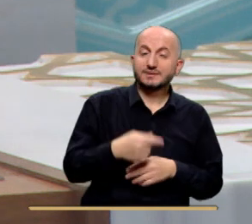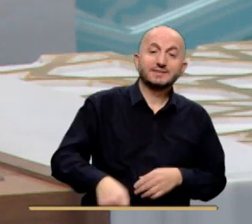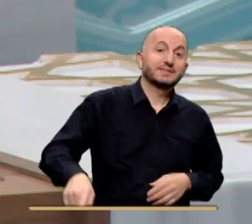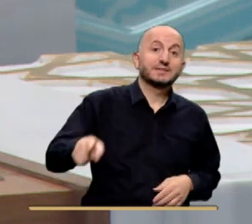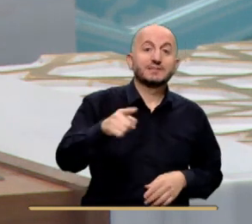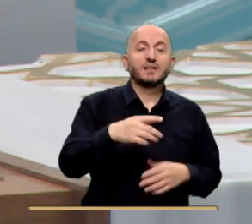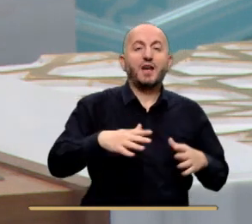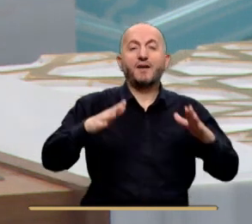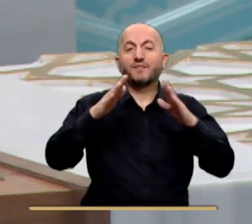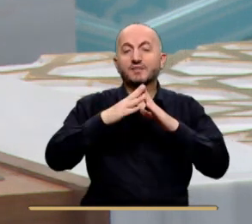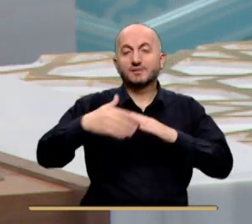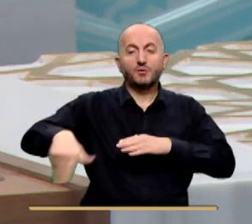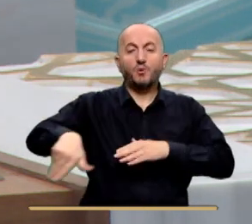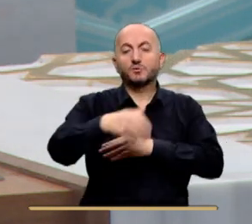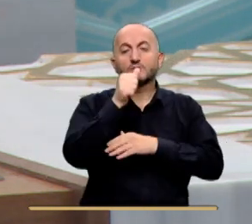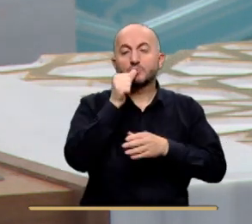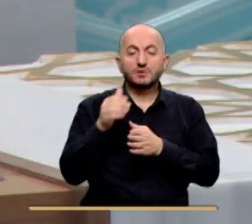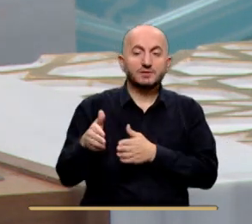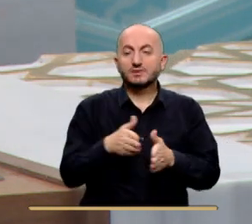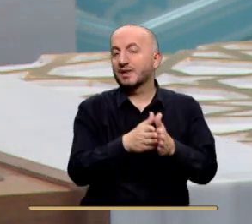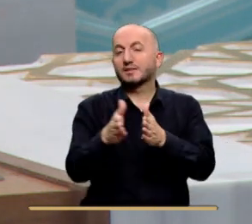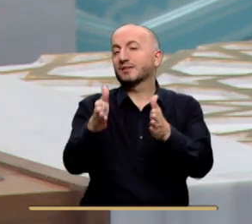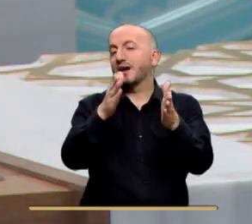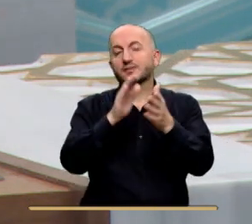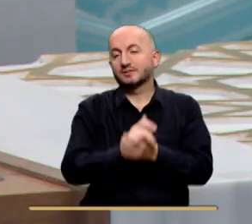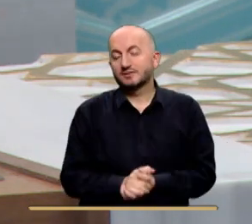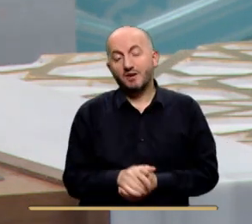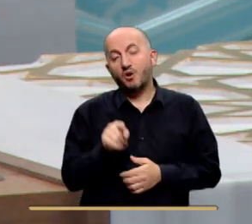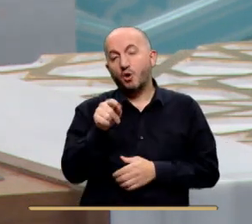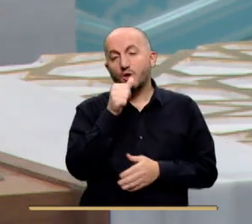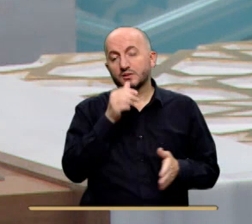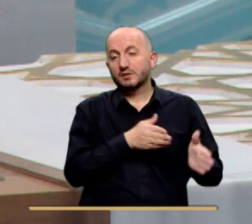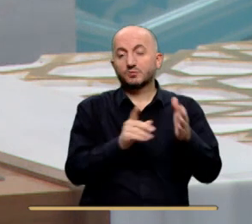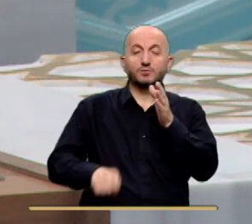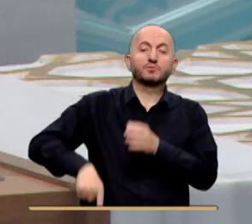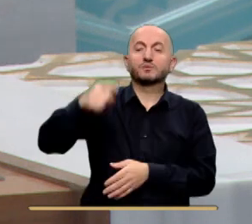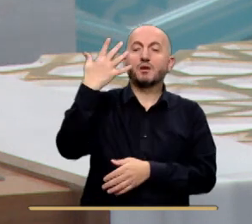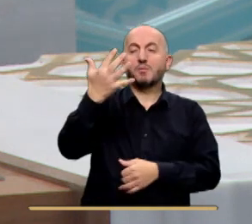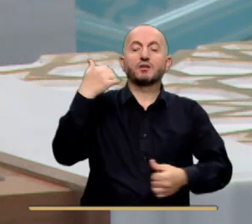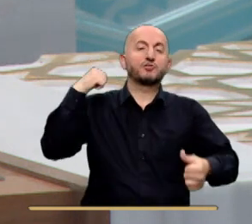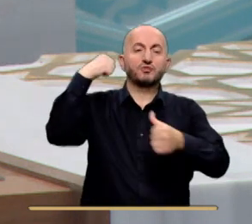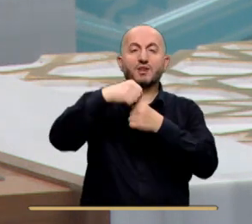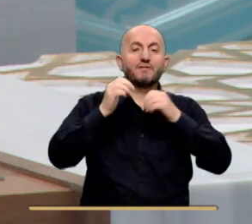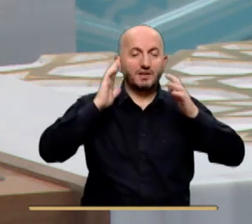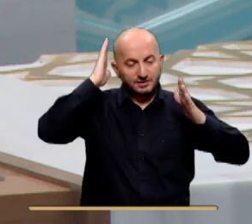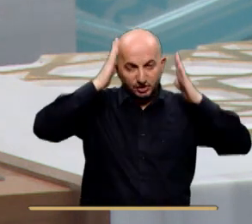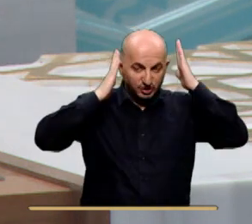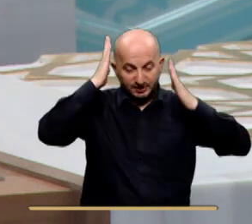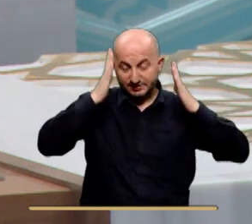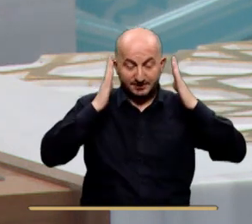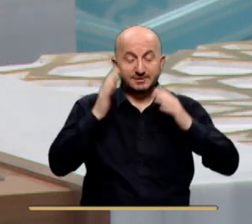sizin evinizin önünden bir nehir aksa, o nehirde günde beş defa